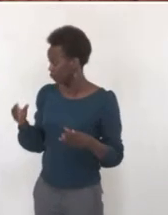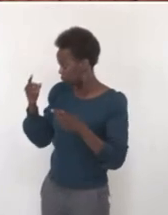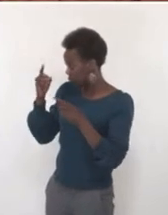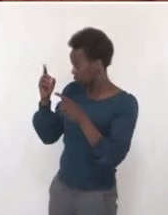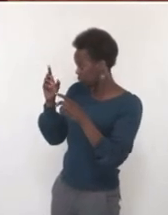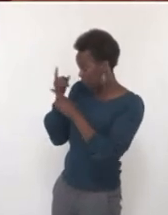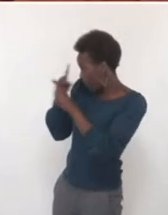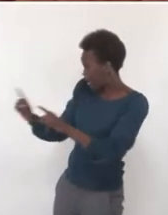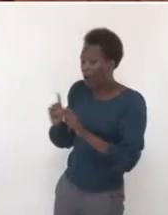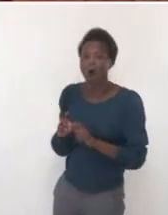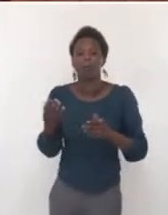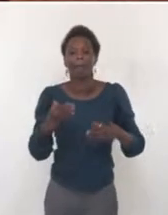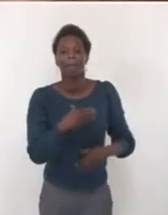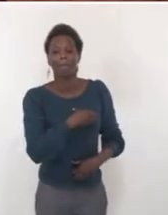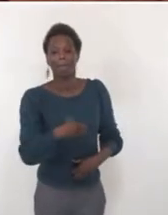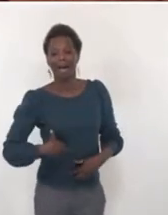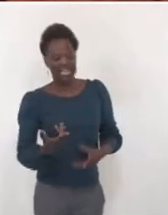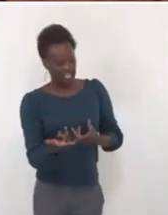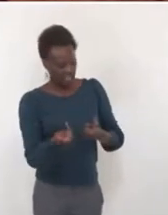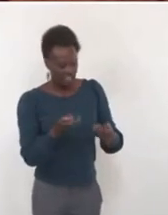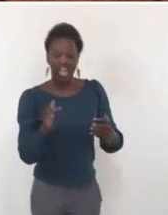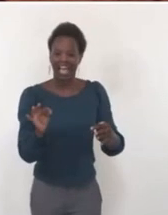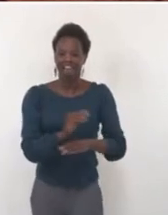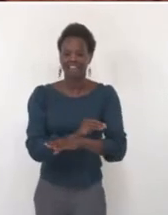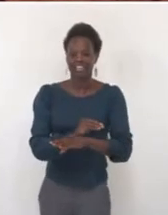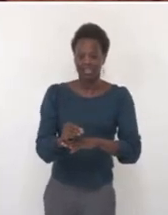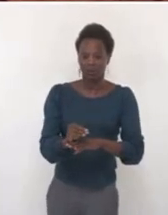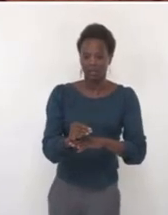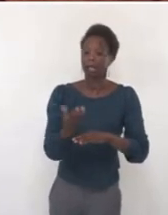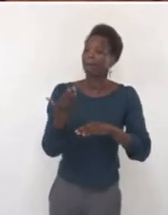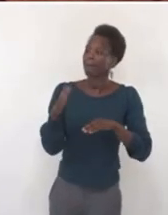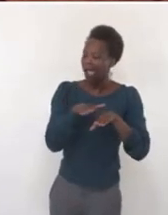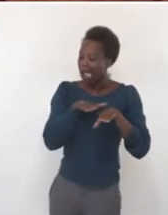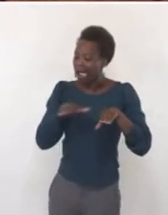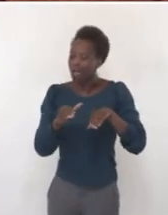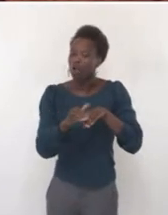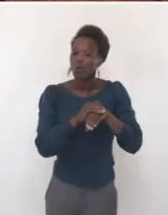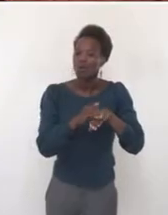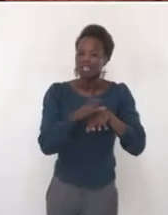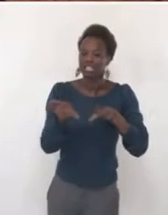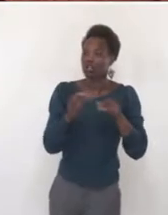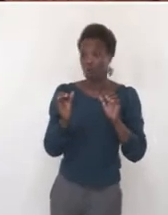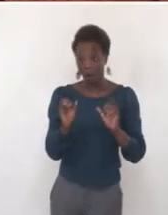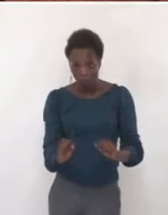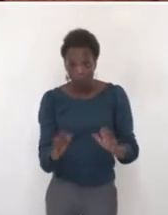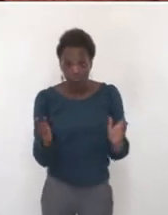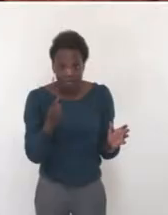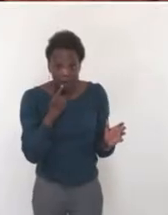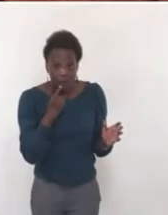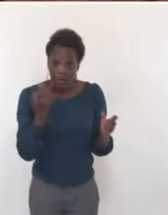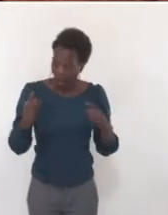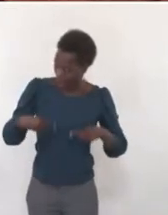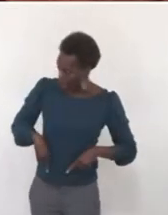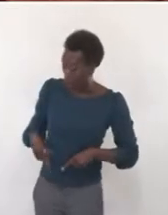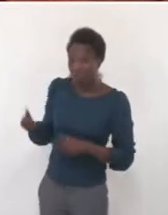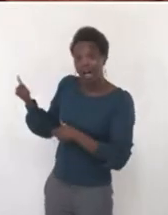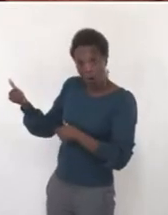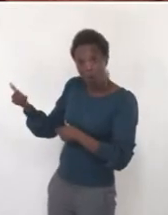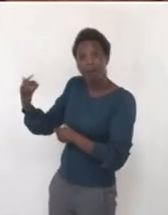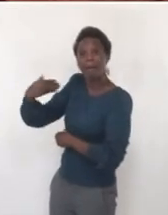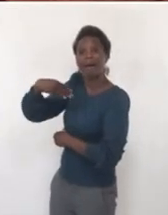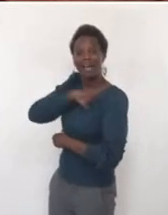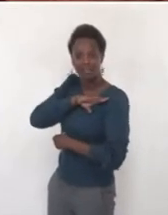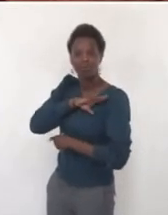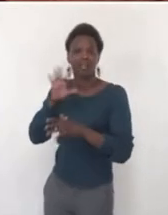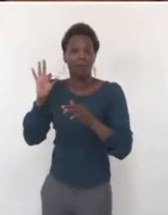l'intégralité des fonctions sécuritaires, mais elle peut faire un choix politique. C'est visiblement le vôtre, qui consiste à laisser l'État sur les questions de sécurité dure. Mais ça